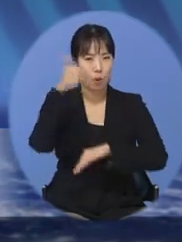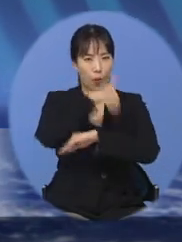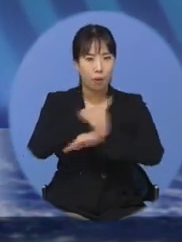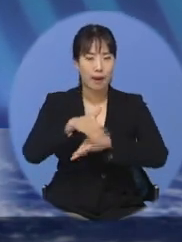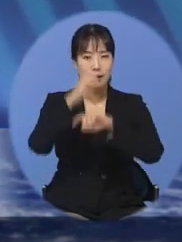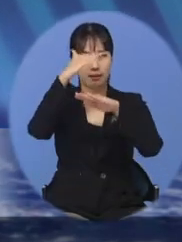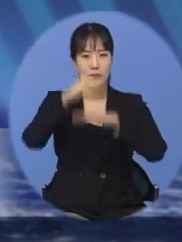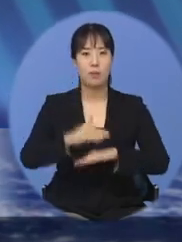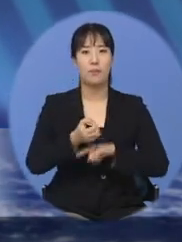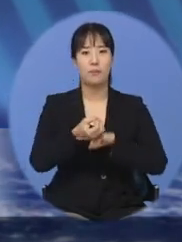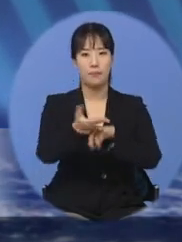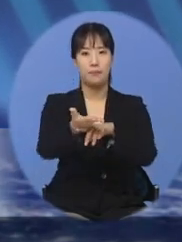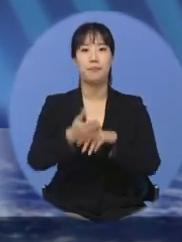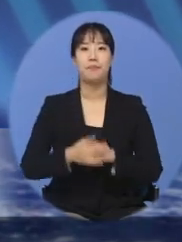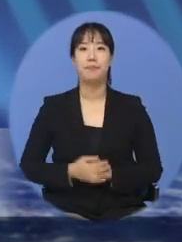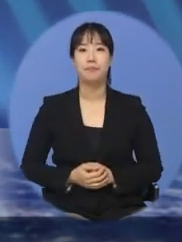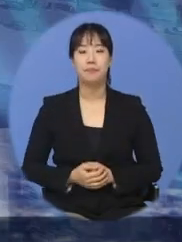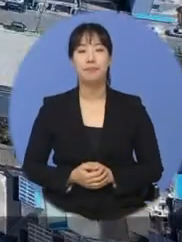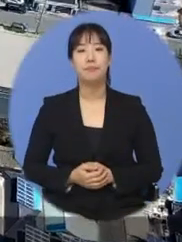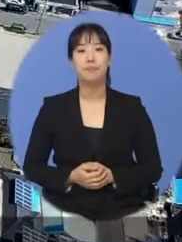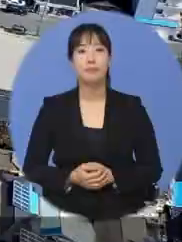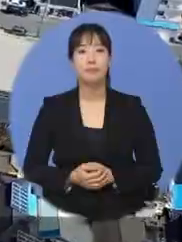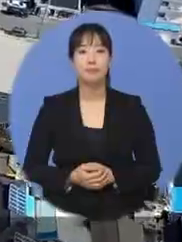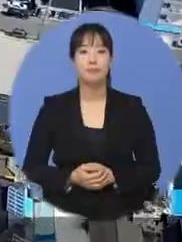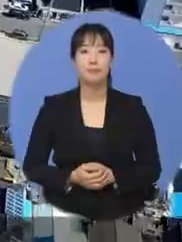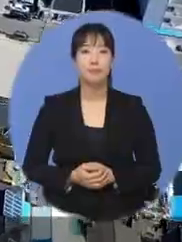기자가 취재했습니다.